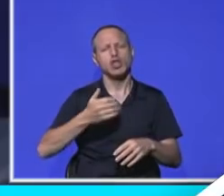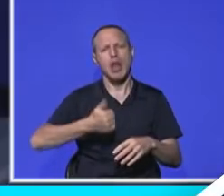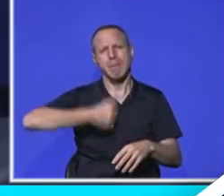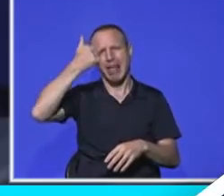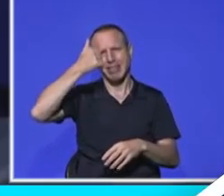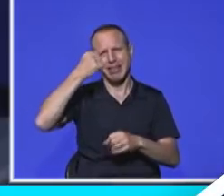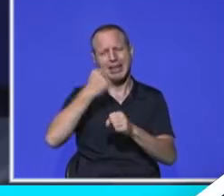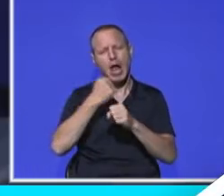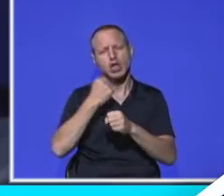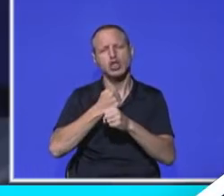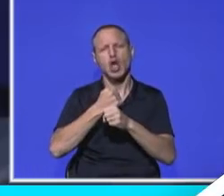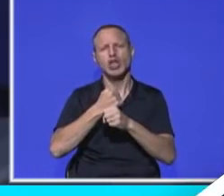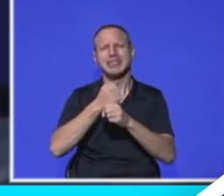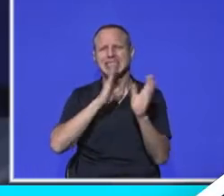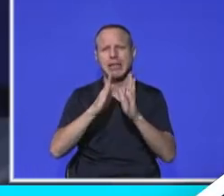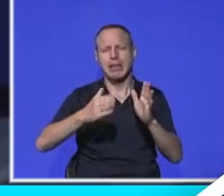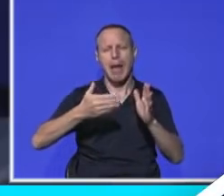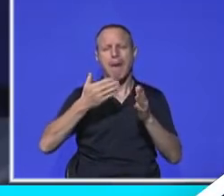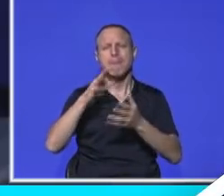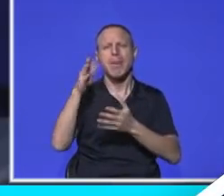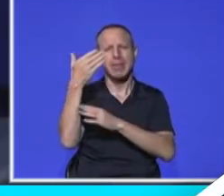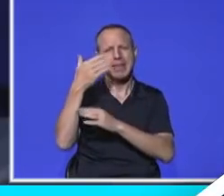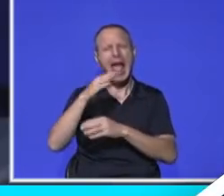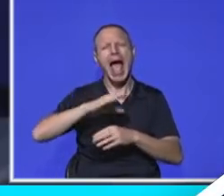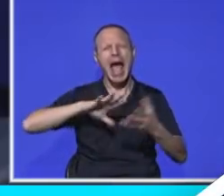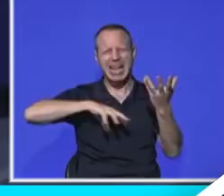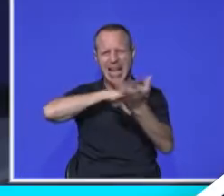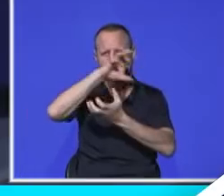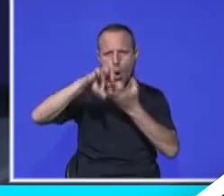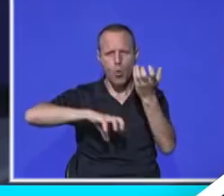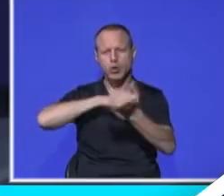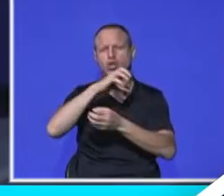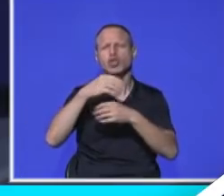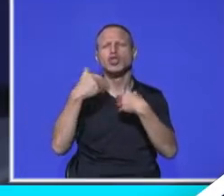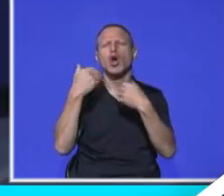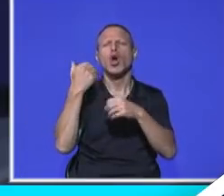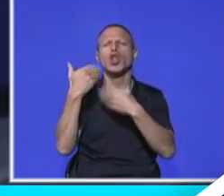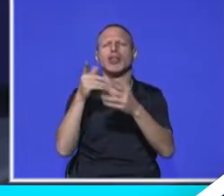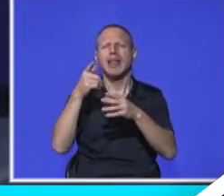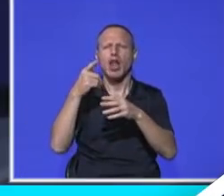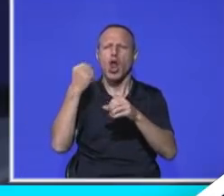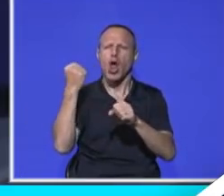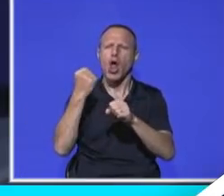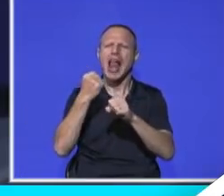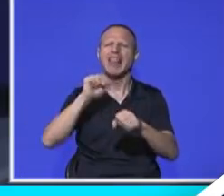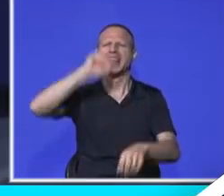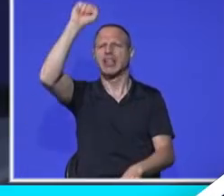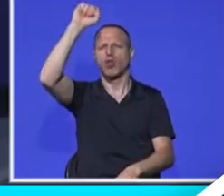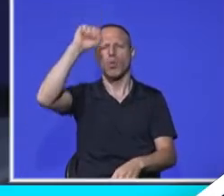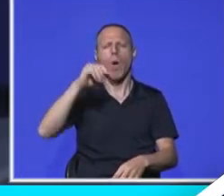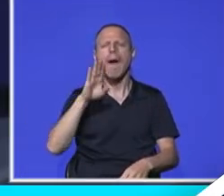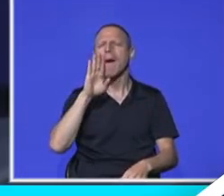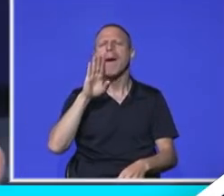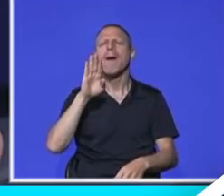עוזר לו ביצירת דיקטטורה. הדמוקרטיה מצטמצמת פה. המשטרה לא קיבלה שום הוראה להכות את המפגינים. אני אגיד לך למה היא הכתה